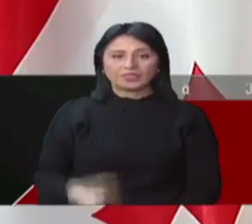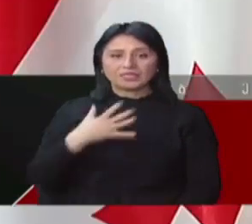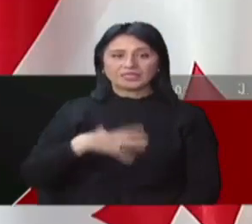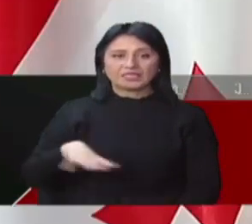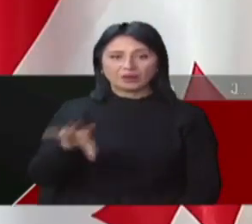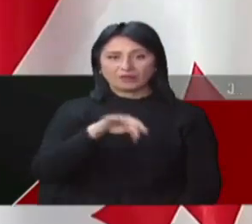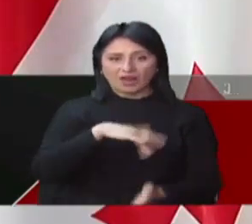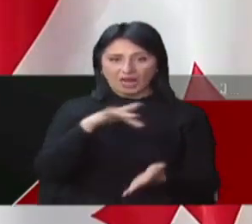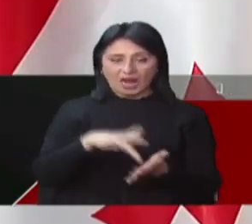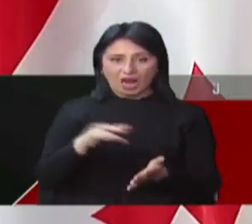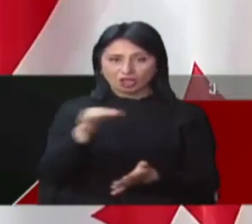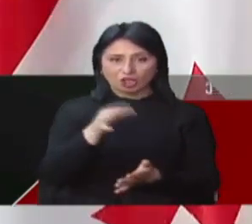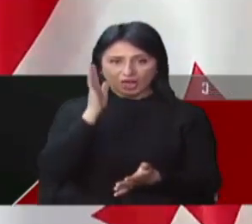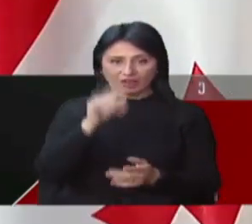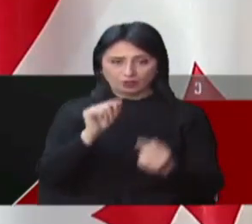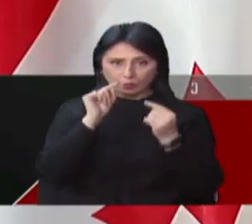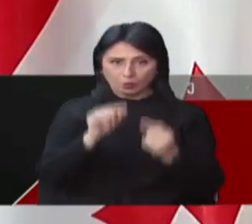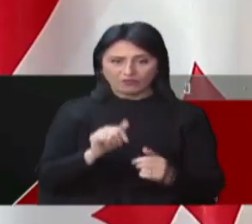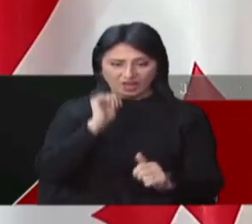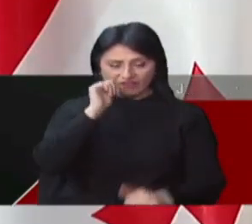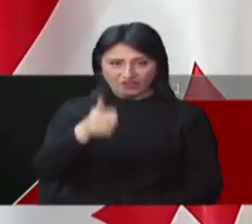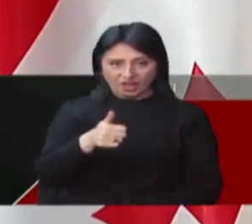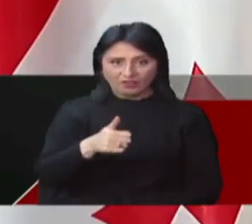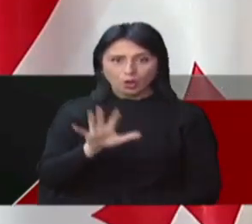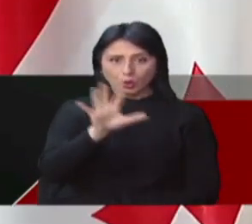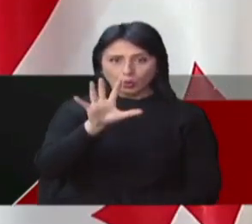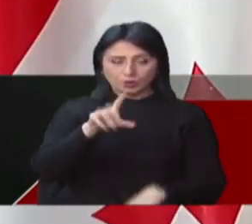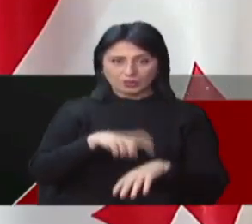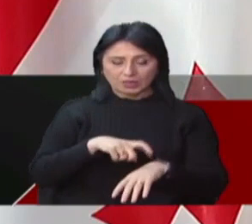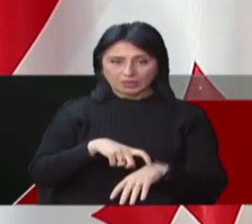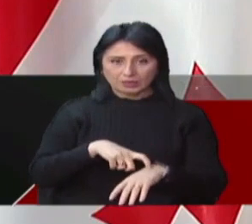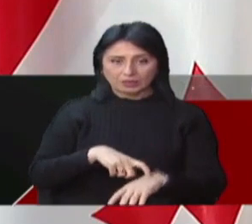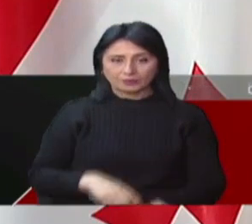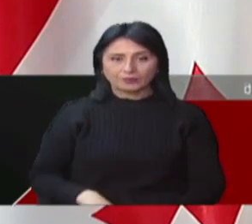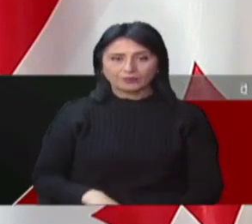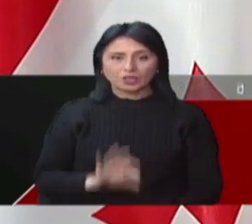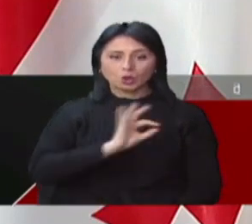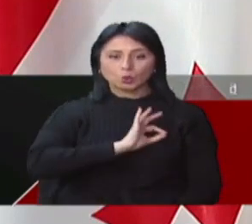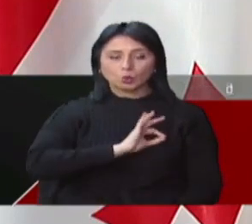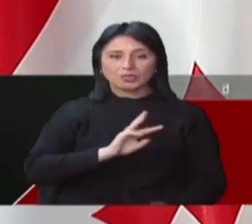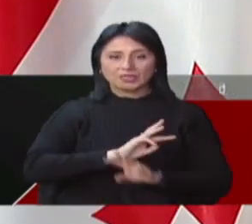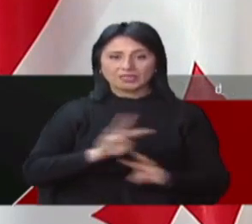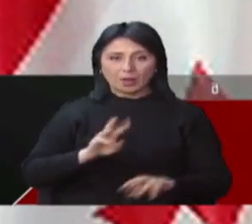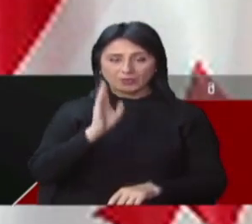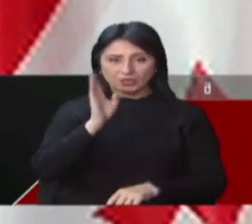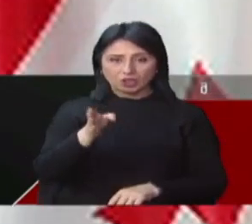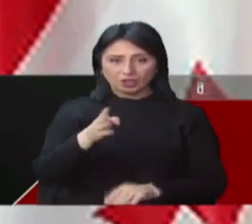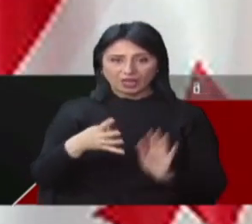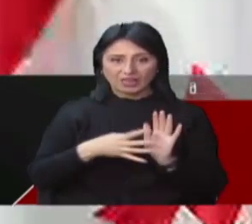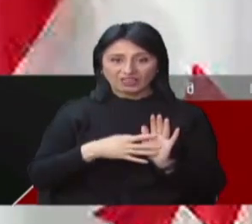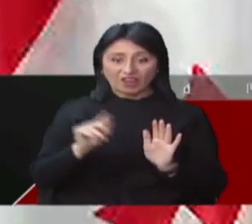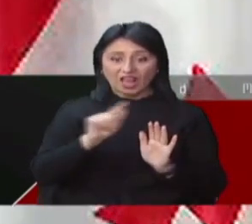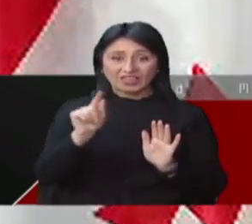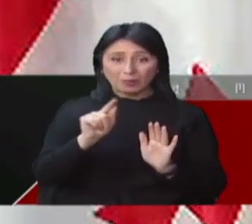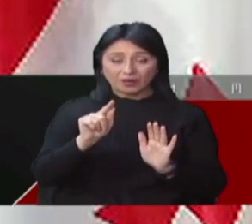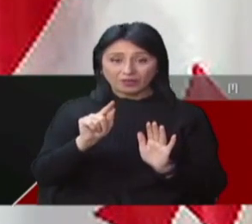საქართველოს ყველა ქალაქში და რაიონში იქნება პროტესტი. ხვალ 5 საათზე იუსტიციის სამინისტროსთან 9